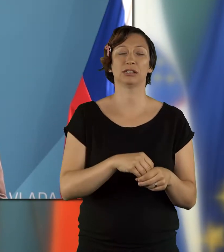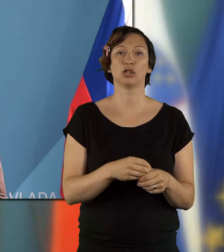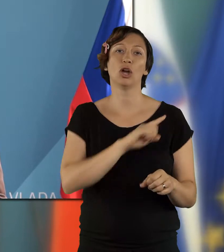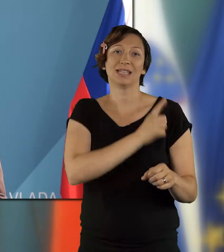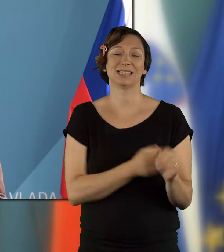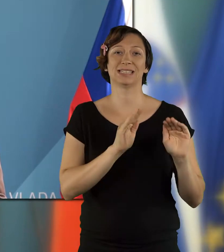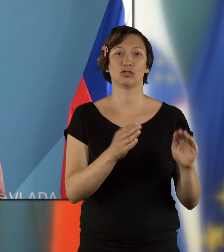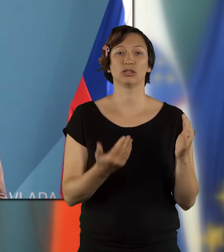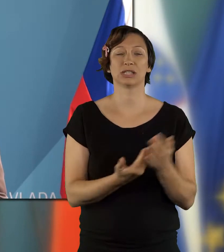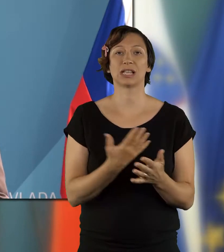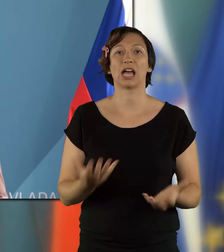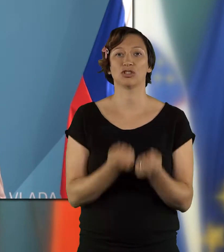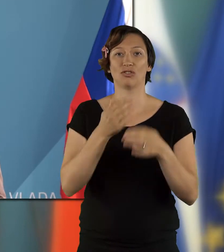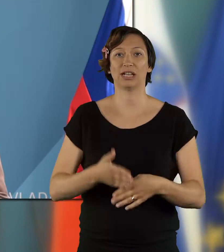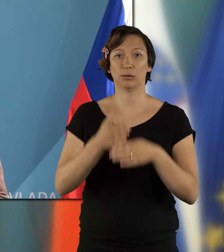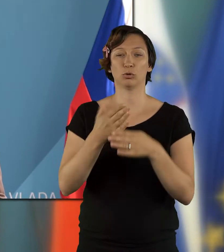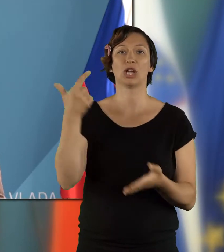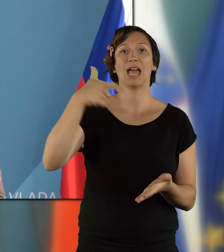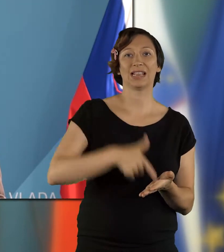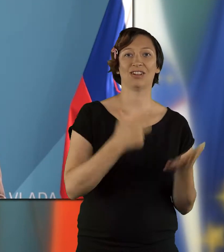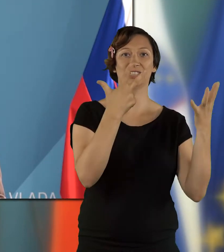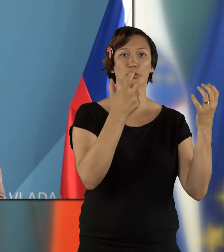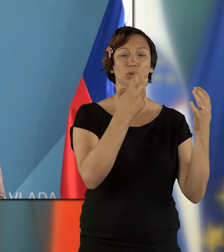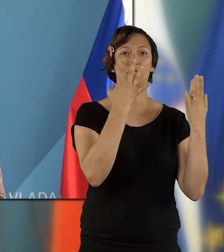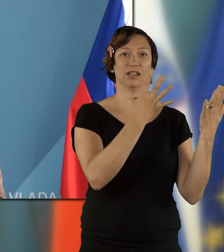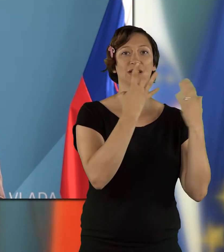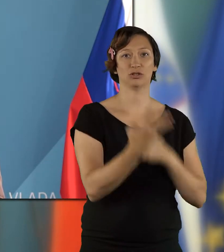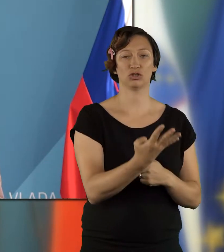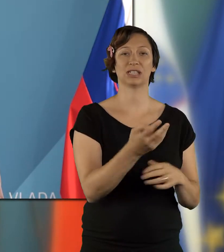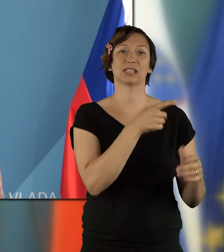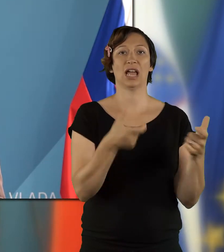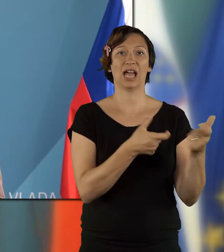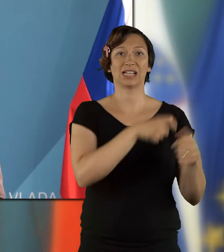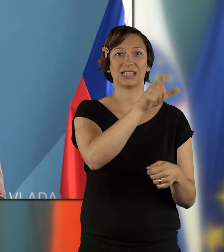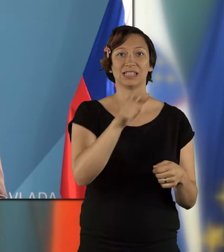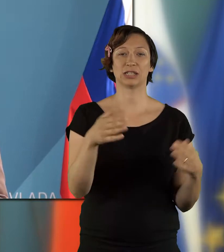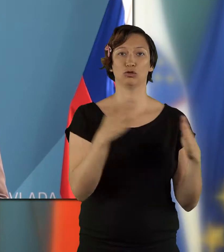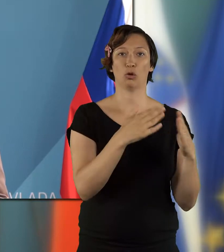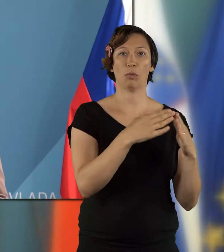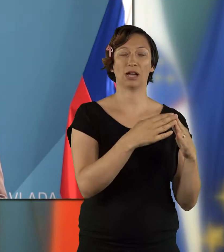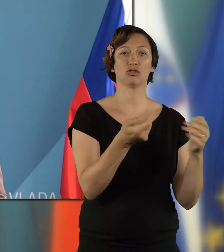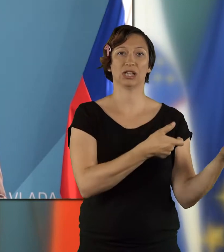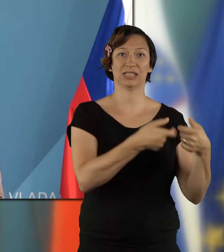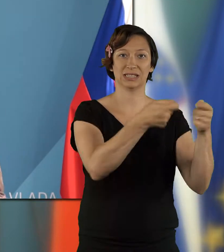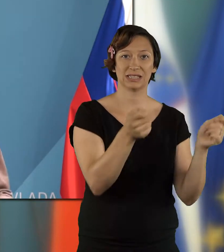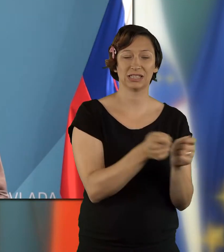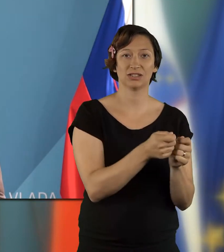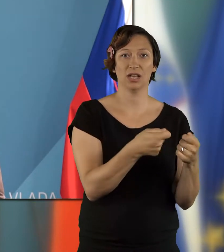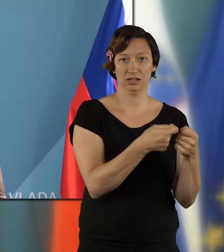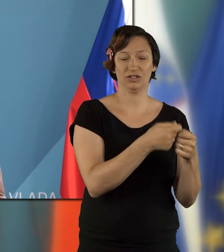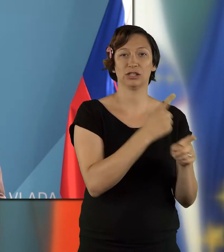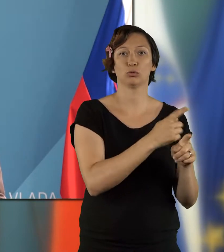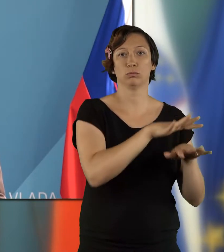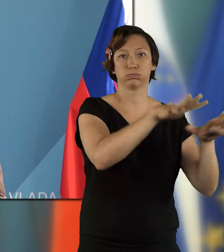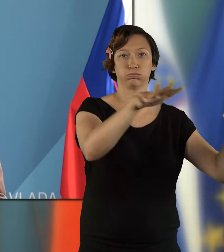zaščite, reševanja in pomoč, od tega 2849 gasilcev, tako iz domačih gasilskih zvezkov, tudi iz